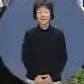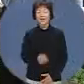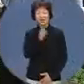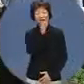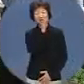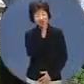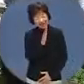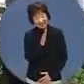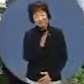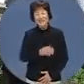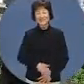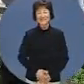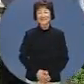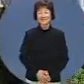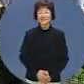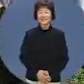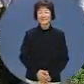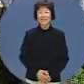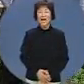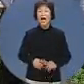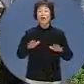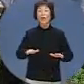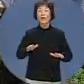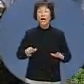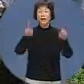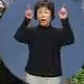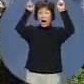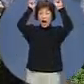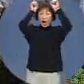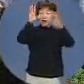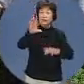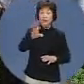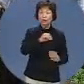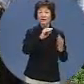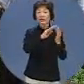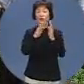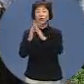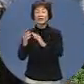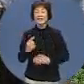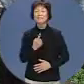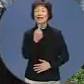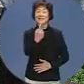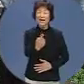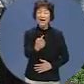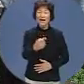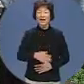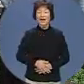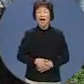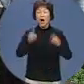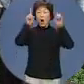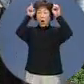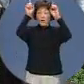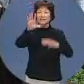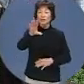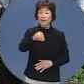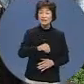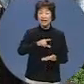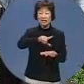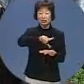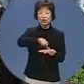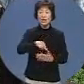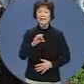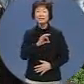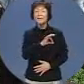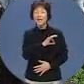今木さん、よろしくお願いします、はい、今回は鬼取町にやってきました。今木さん、この鬼取という地名